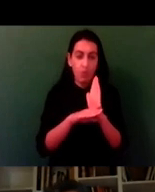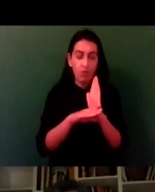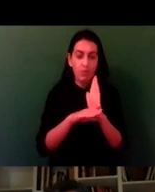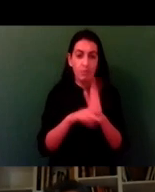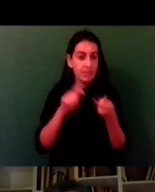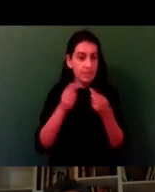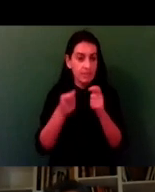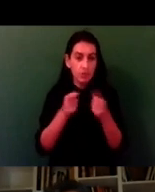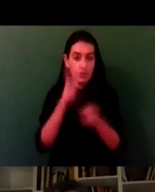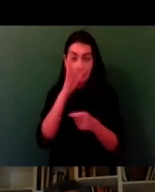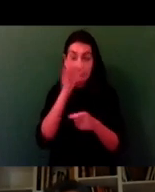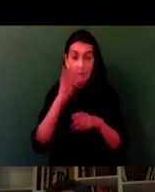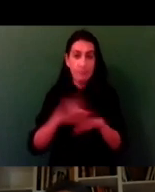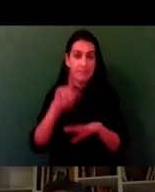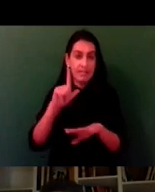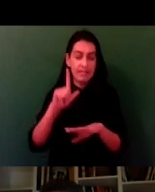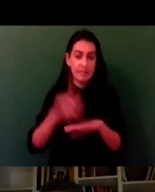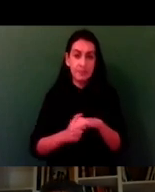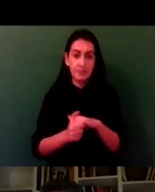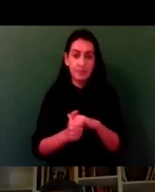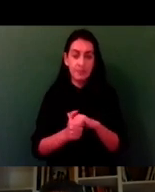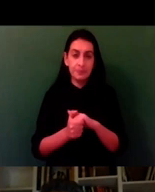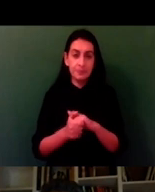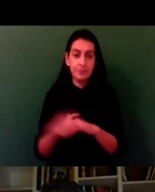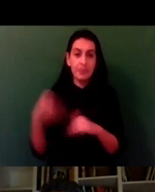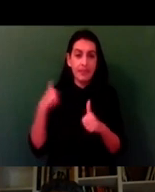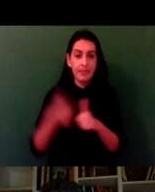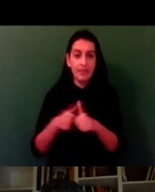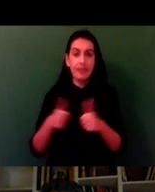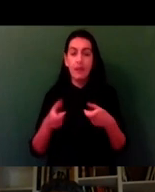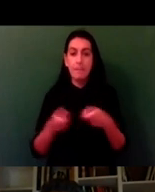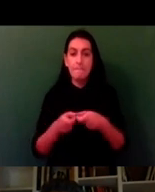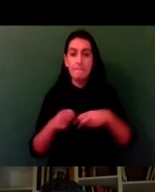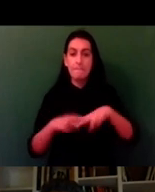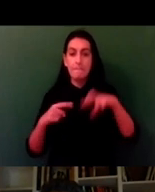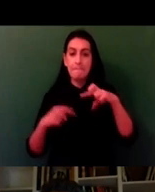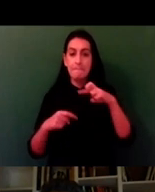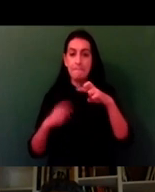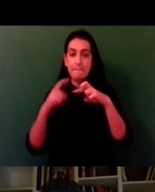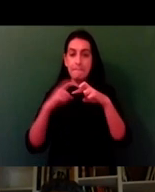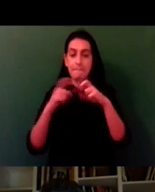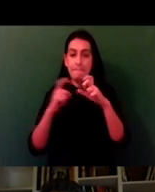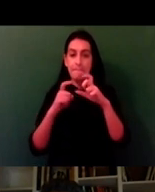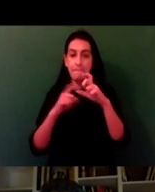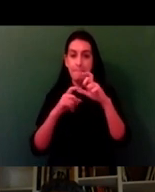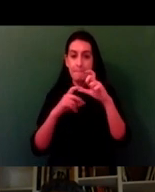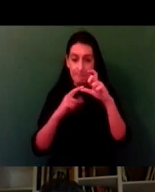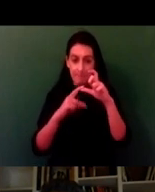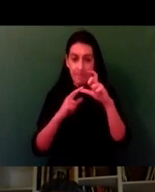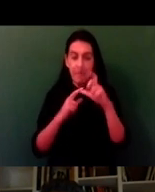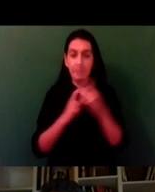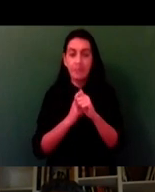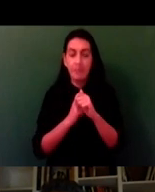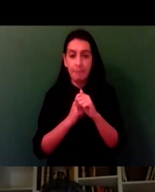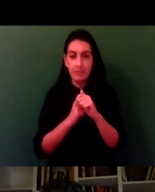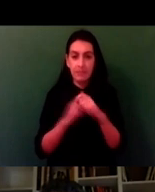demiş. Burada istersen bir Barış'a dönelim. Çünkü iki tane tamam, doğrudan Kabataş'ı ilgilendiren sorular var. Hem de Barış